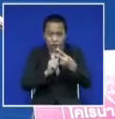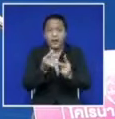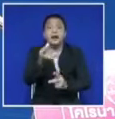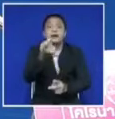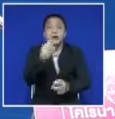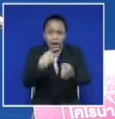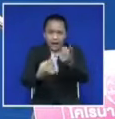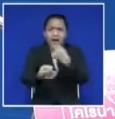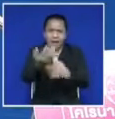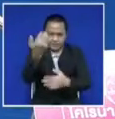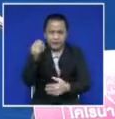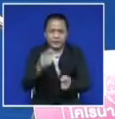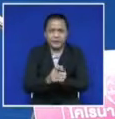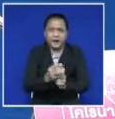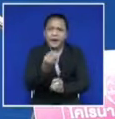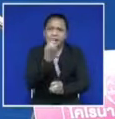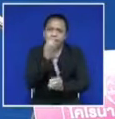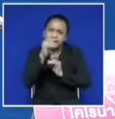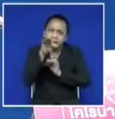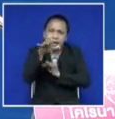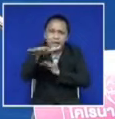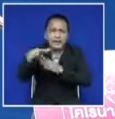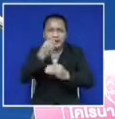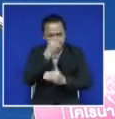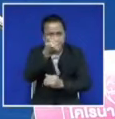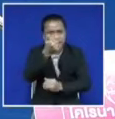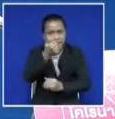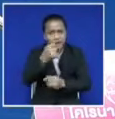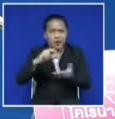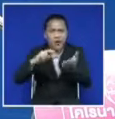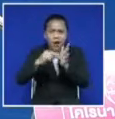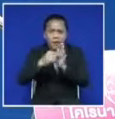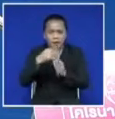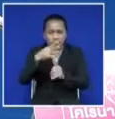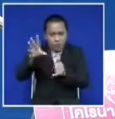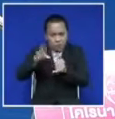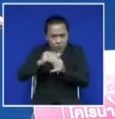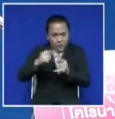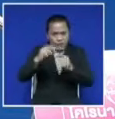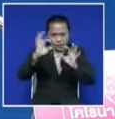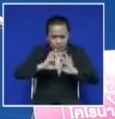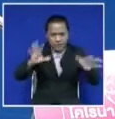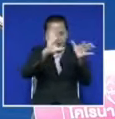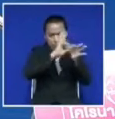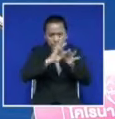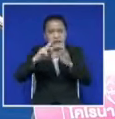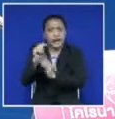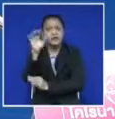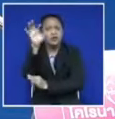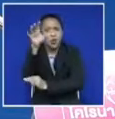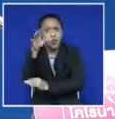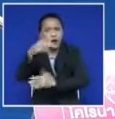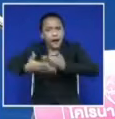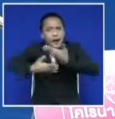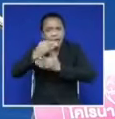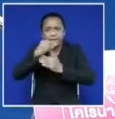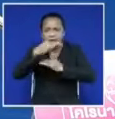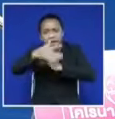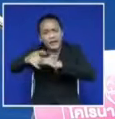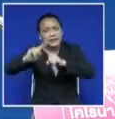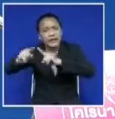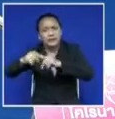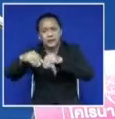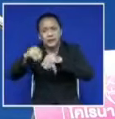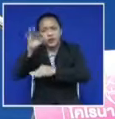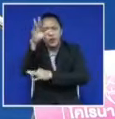อบถามกันเยอะว่าอาหารทะเลรับประทานได้ไหมเนื่องจากการติดเชื้อคราวนี้สัมพันธ์กับตลาดกุ้งแล้วก็มีการกระ